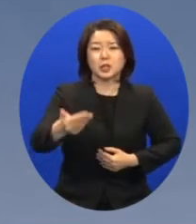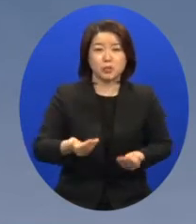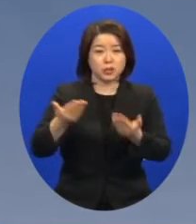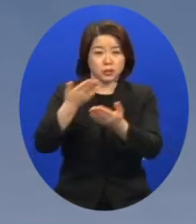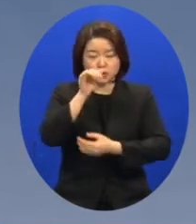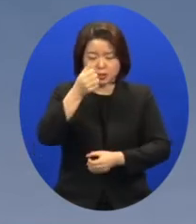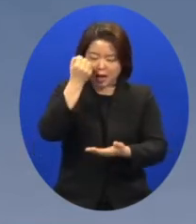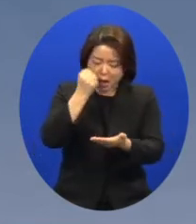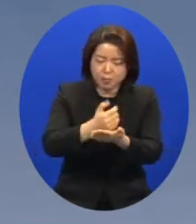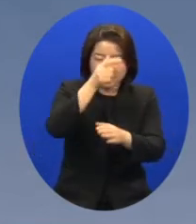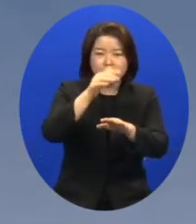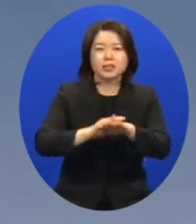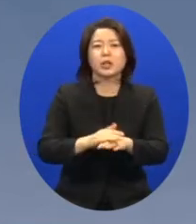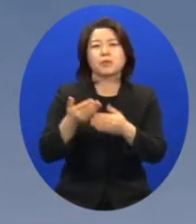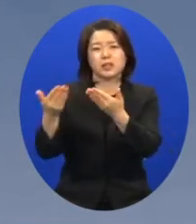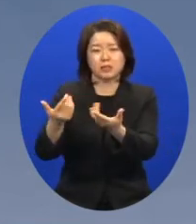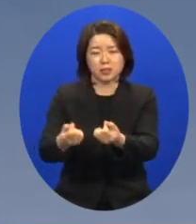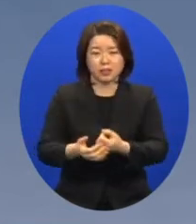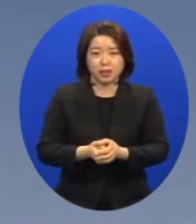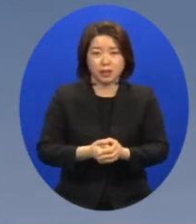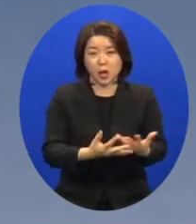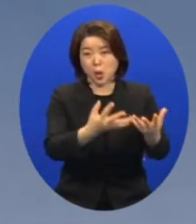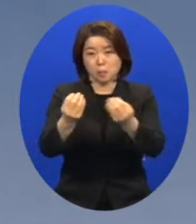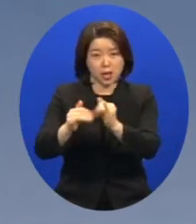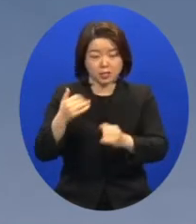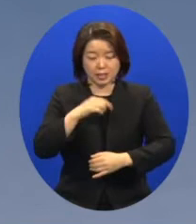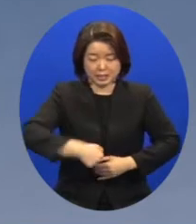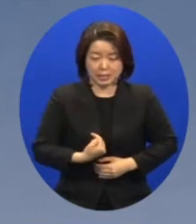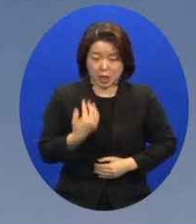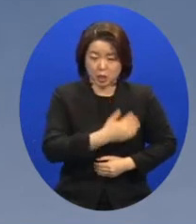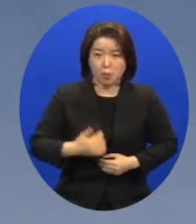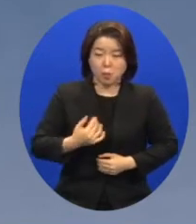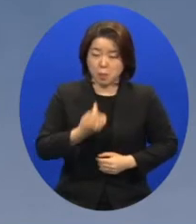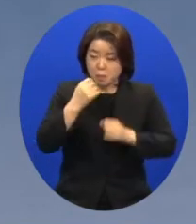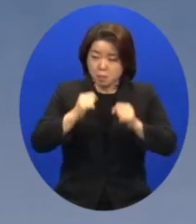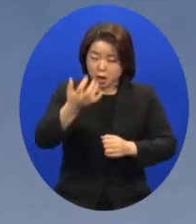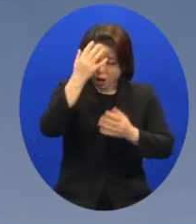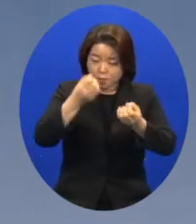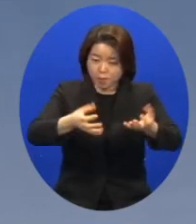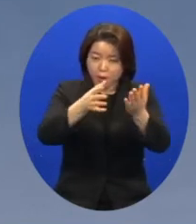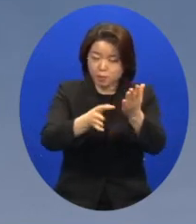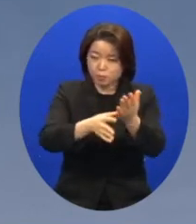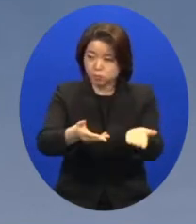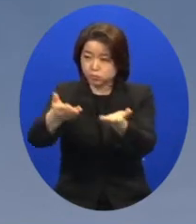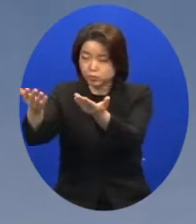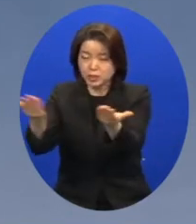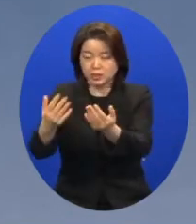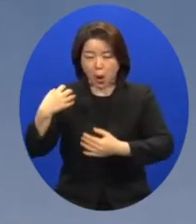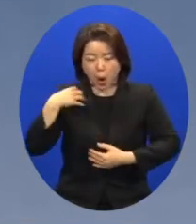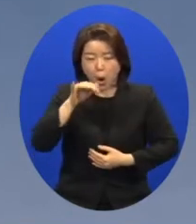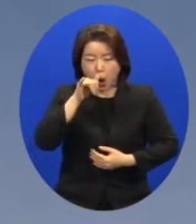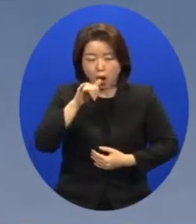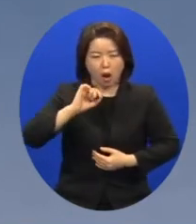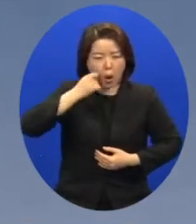합당한 예배입니다 많은 분들이 자기 몸을 하나님께 산 제물로 드리는 것을 부담스럽게 생각합니다 어려운